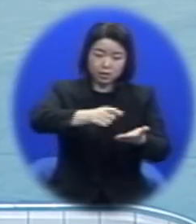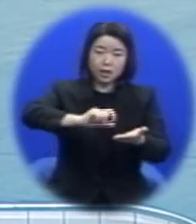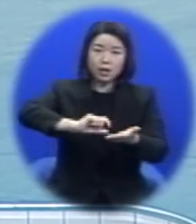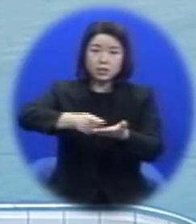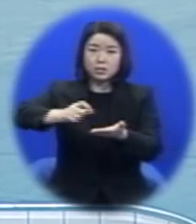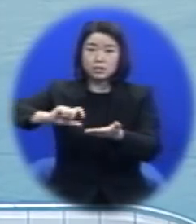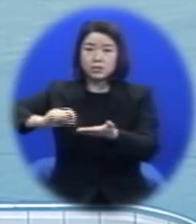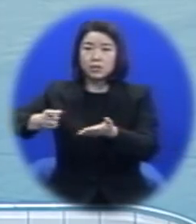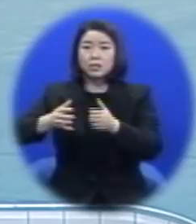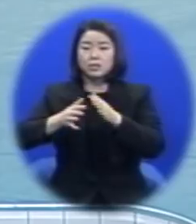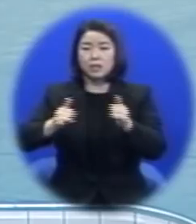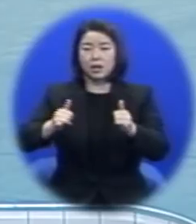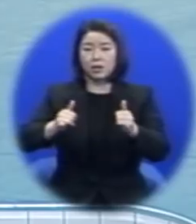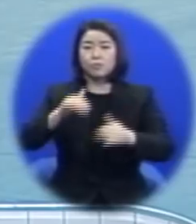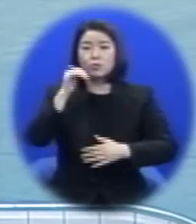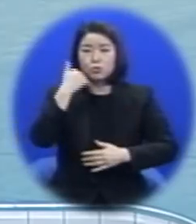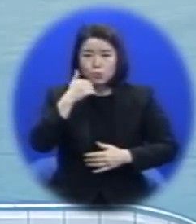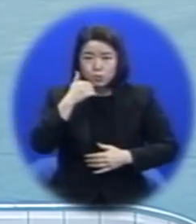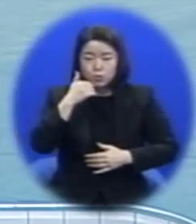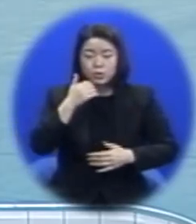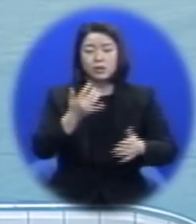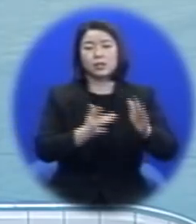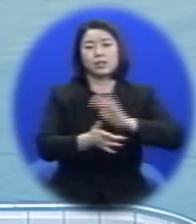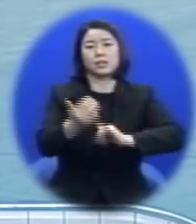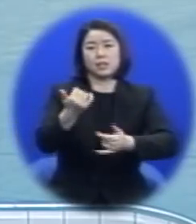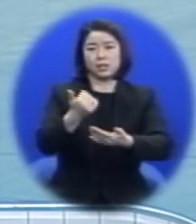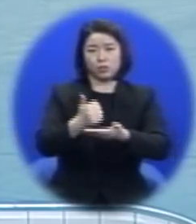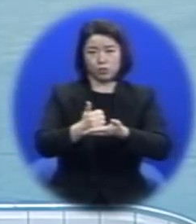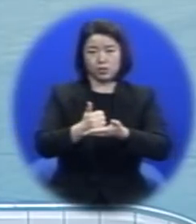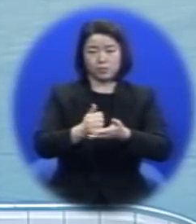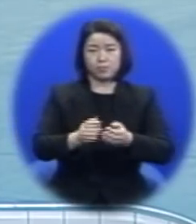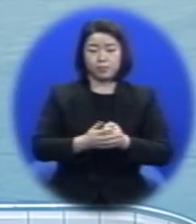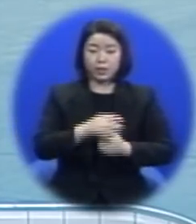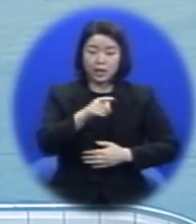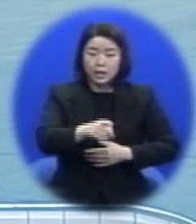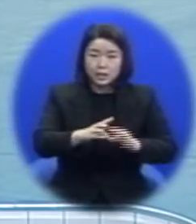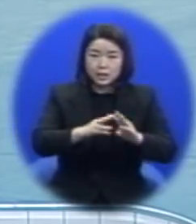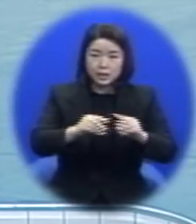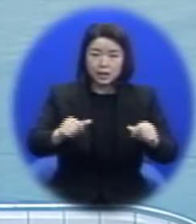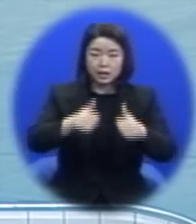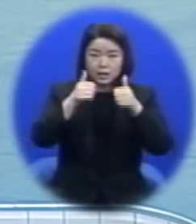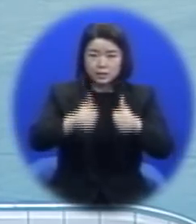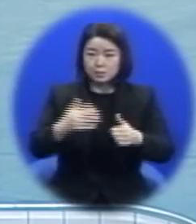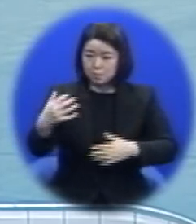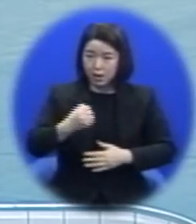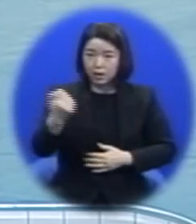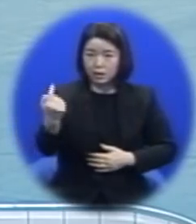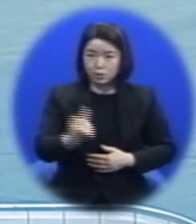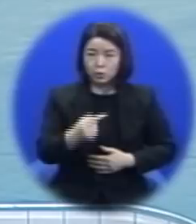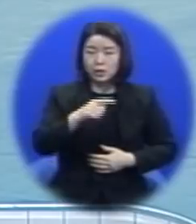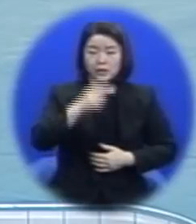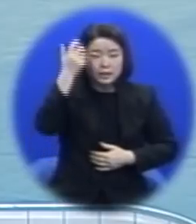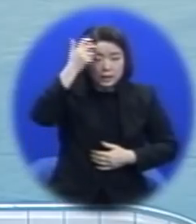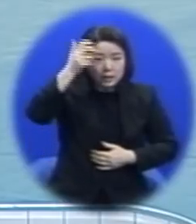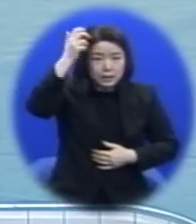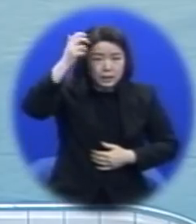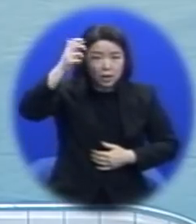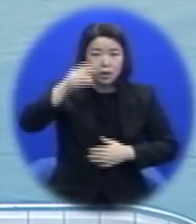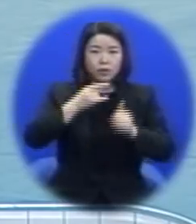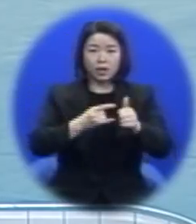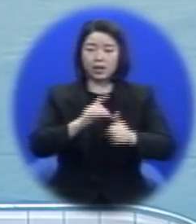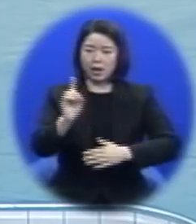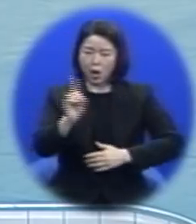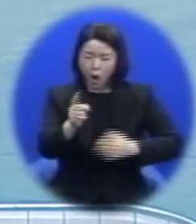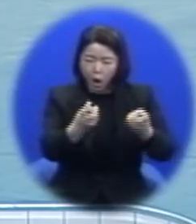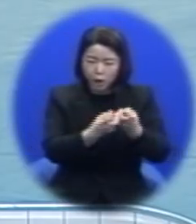양 예수 그리스도십니다. 그리고 이 땅에 심판을 가져오는 그 영들에게